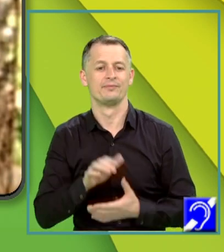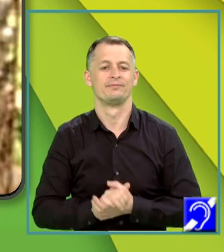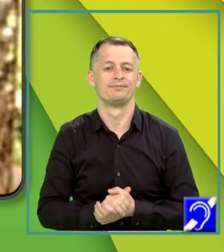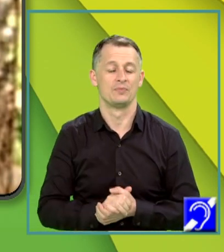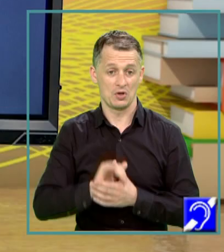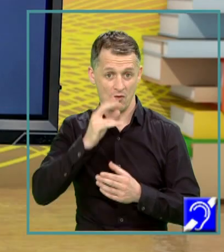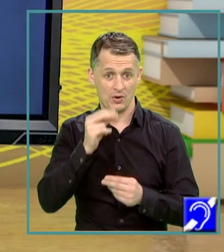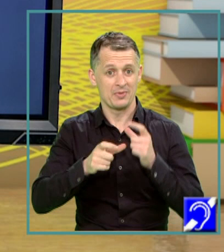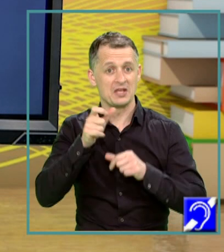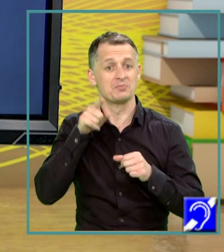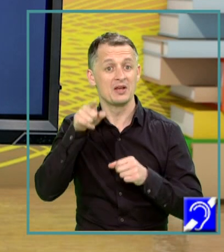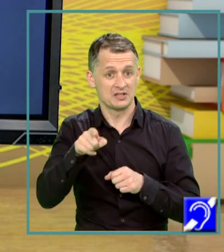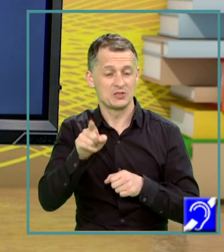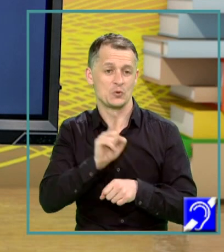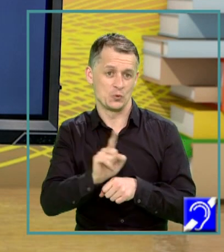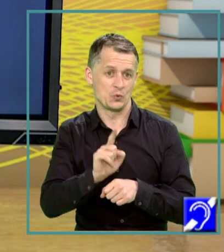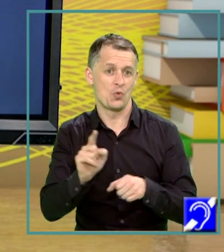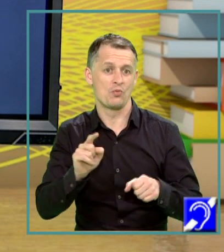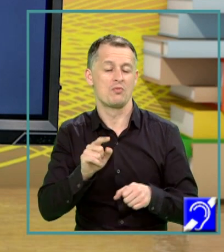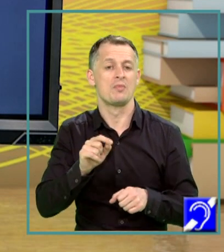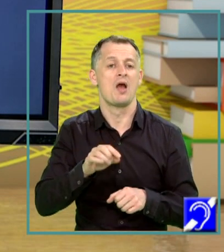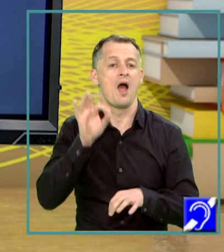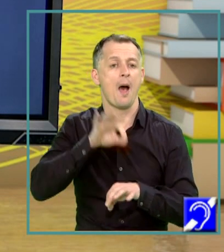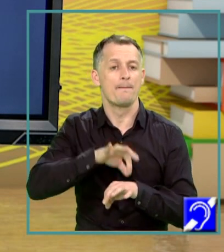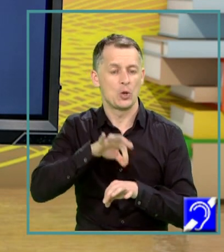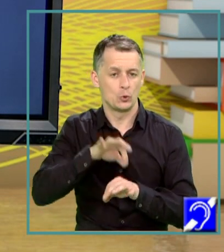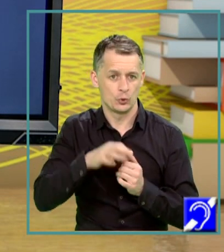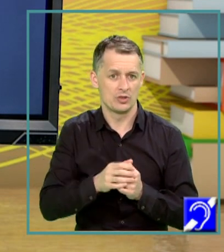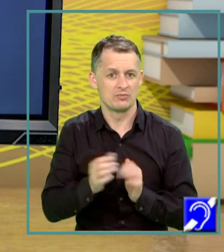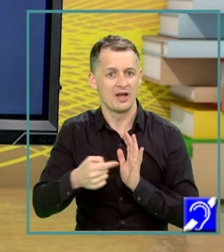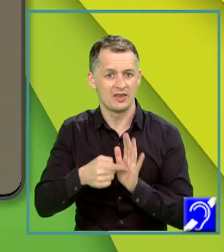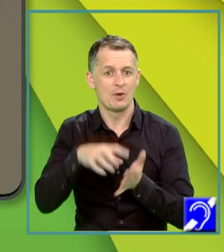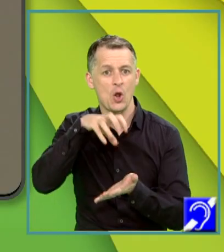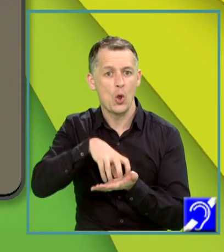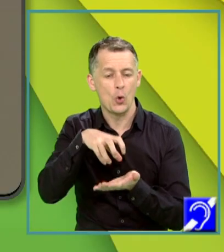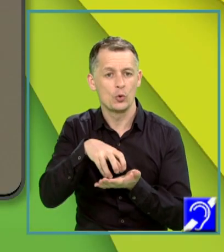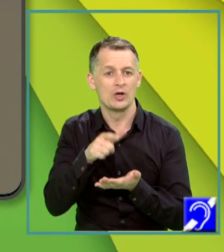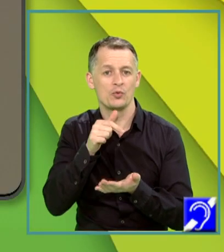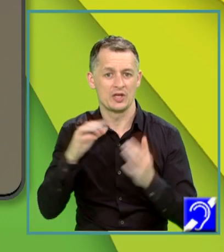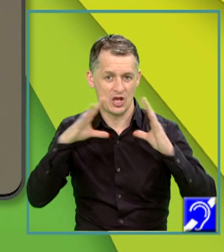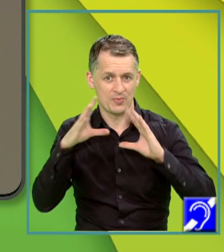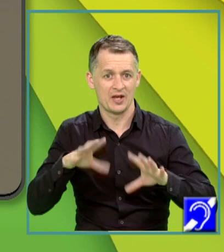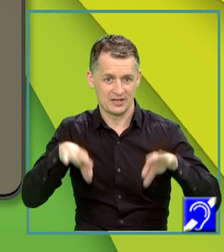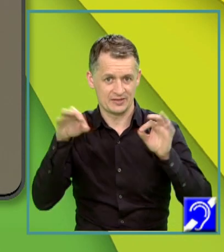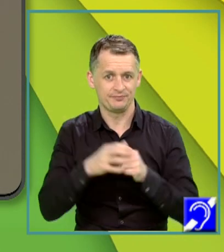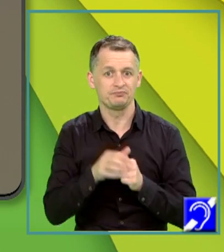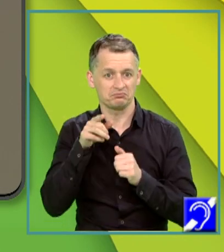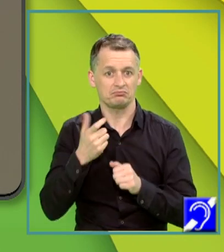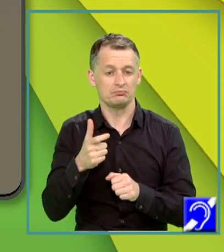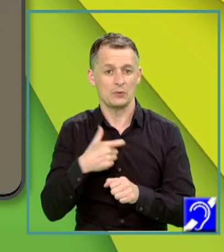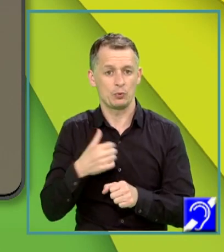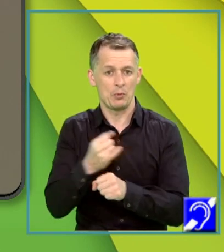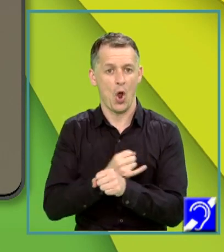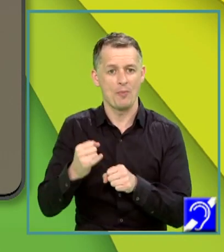apicultură dați voie să vă prezint bazele apicole din România în această hartă putem observa că